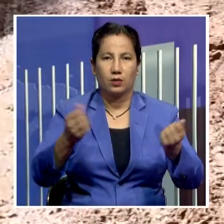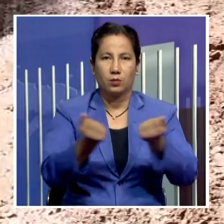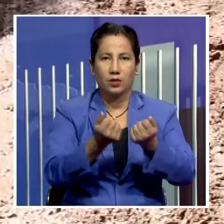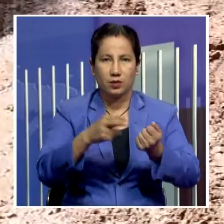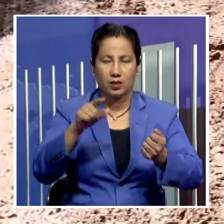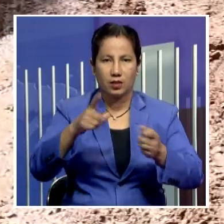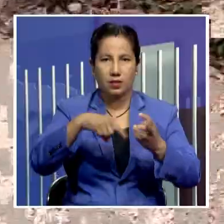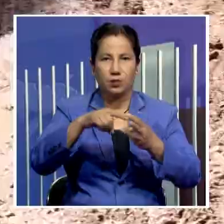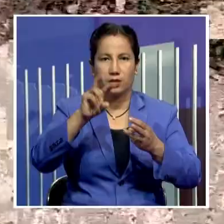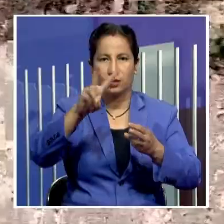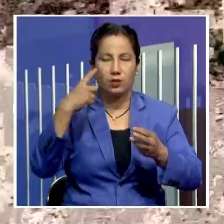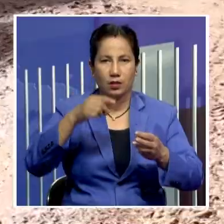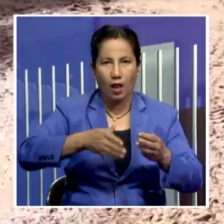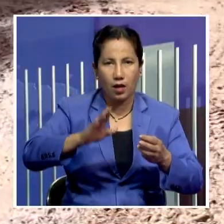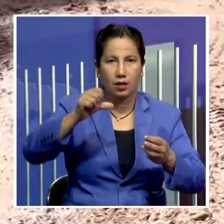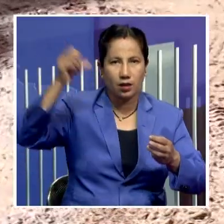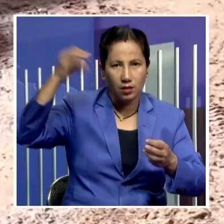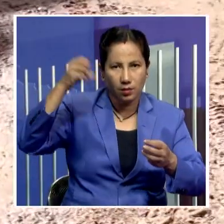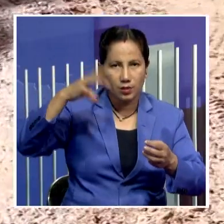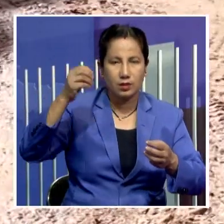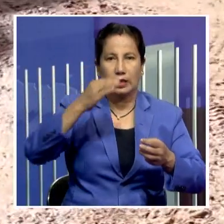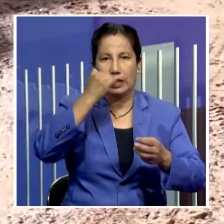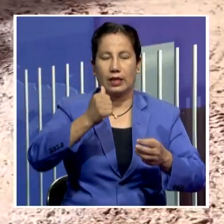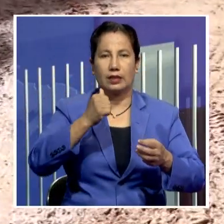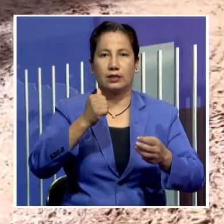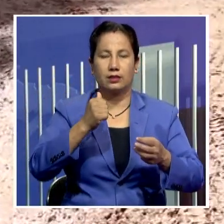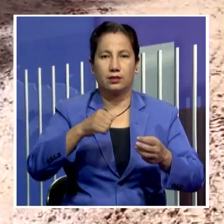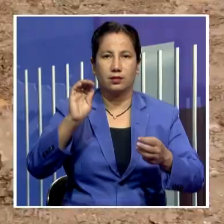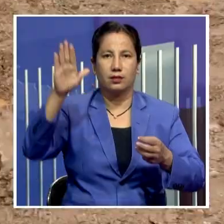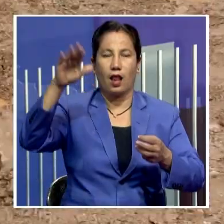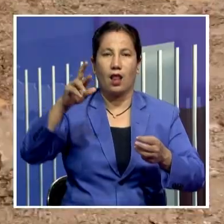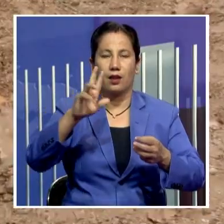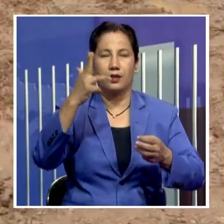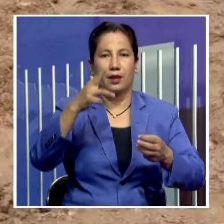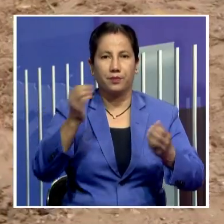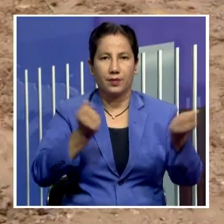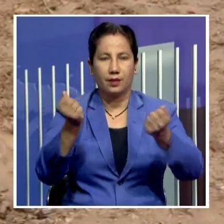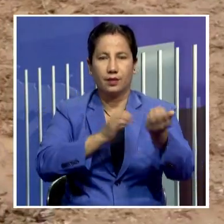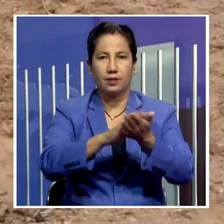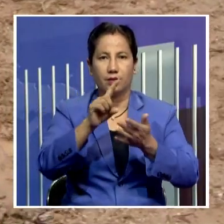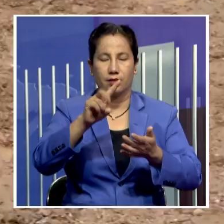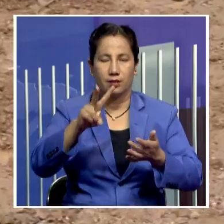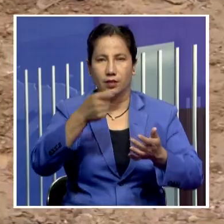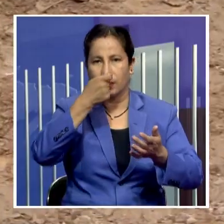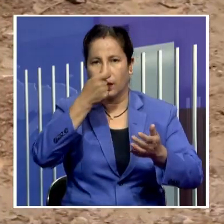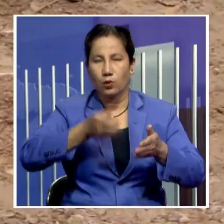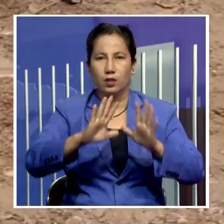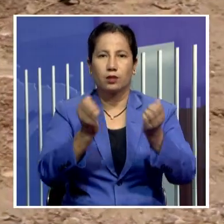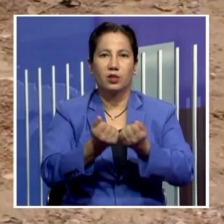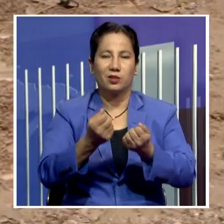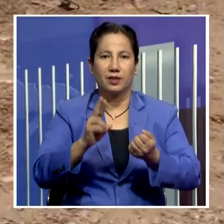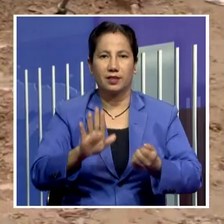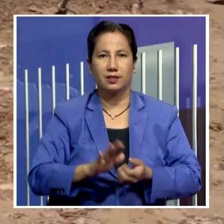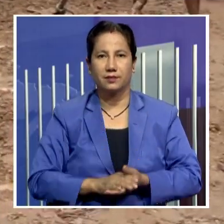छ। यसैबीच दुई दिनदेखि लगातार परेको अविरल वर्षातका कारण सल्यानको राप्ती राजमार्ग लगायत दर्जन ग्रामीण सडक अवरुद्ध भएका